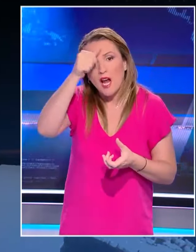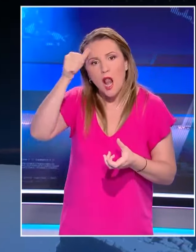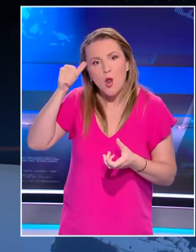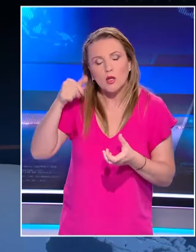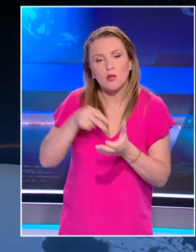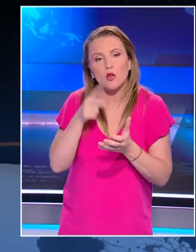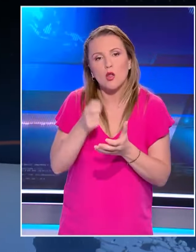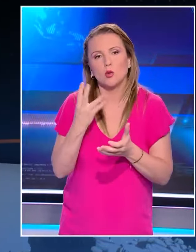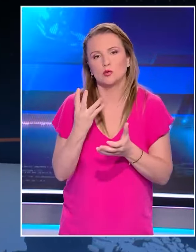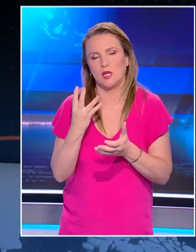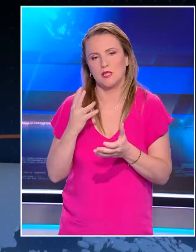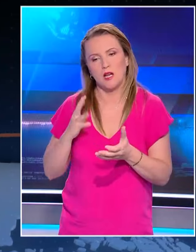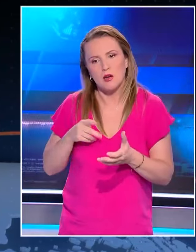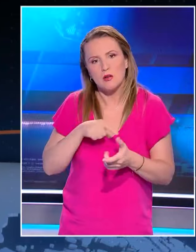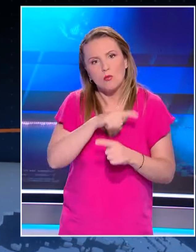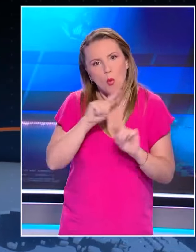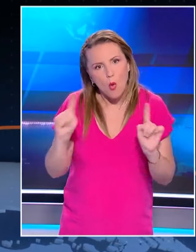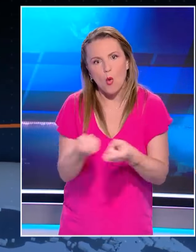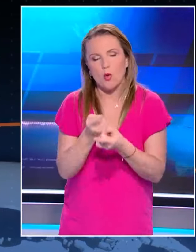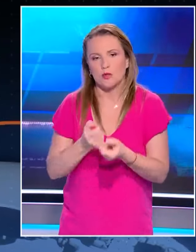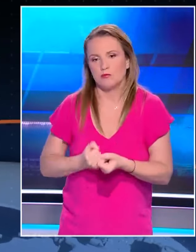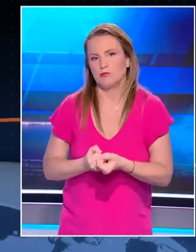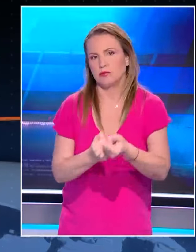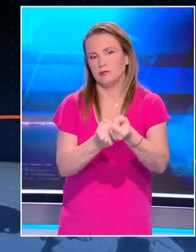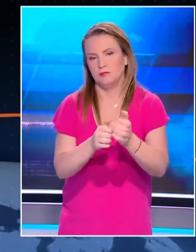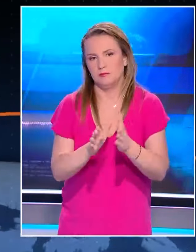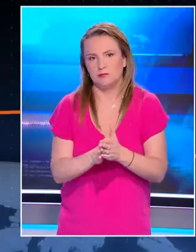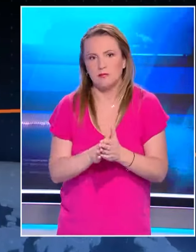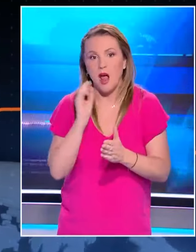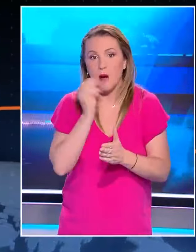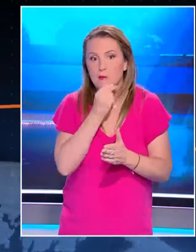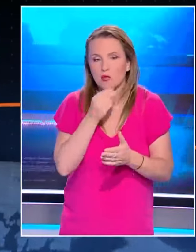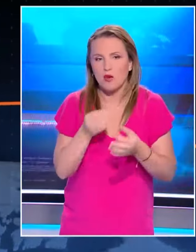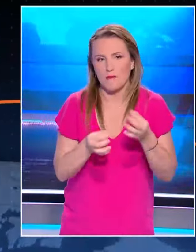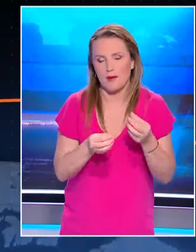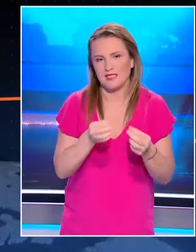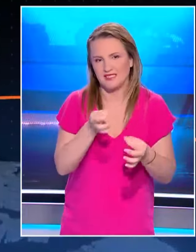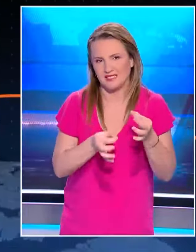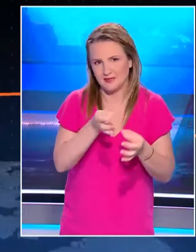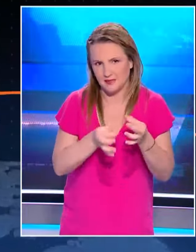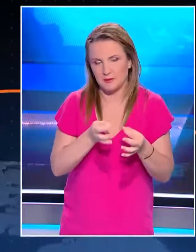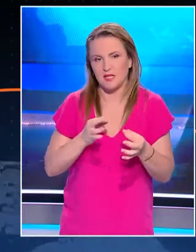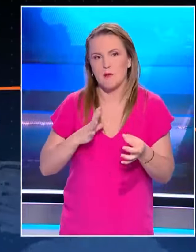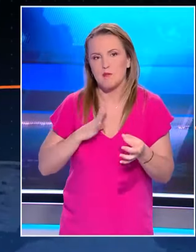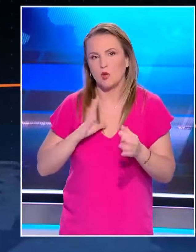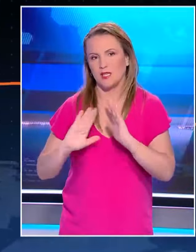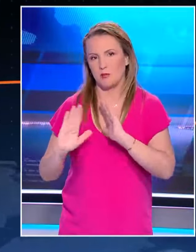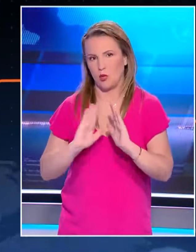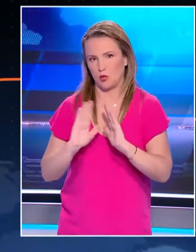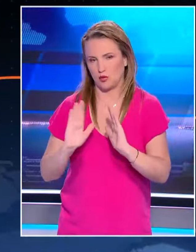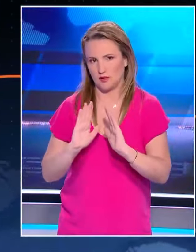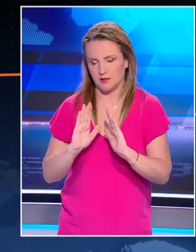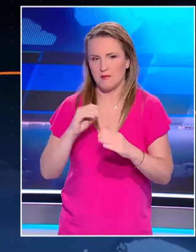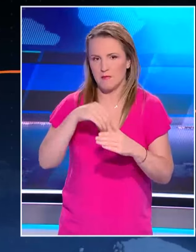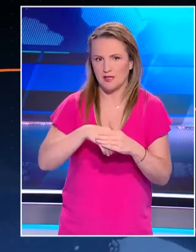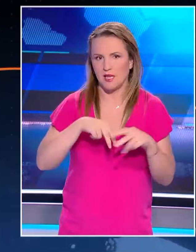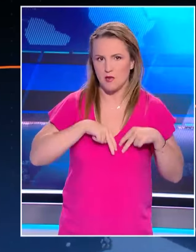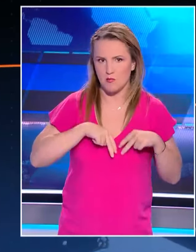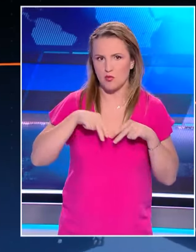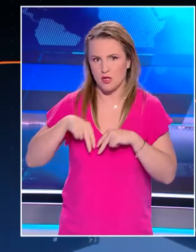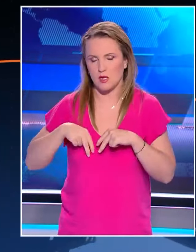του 2024. Το απόγευμα θα πραγματοποιηθεί διυπουργική σύσκεψη στην πολιτική προστασία υπό τον